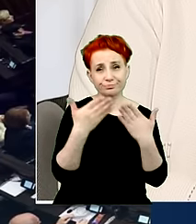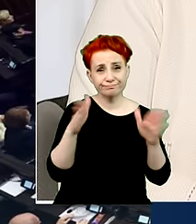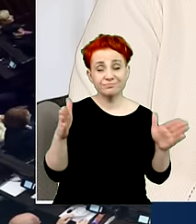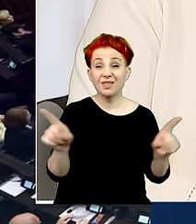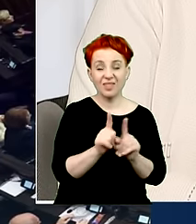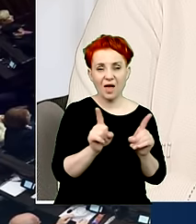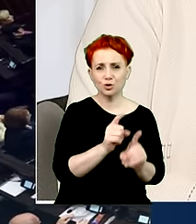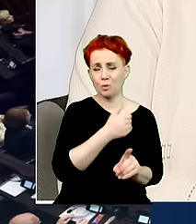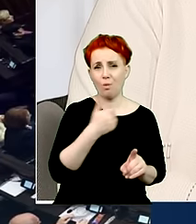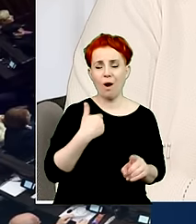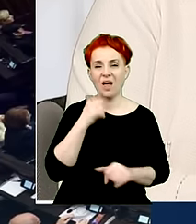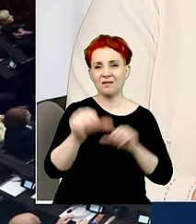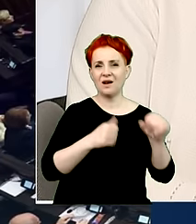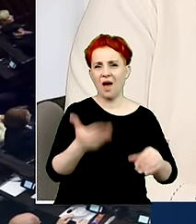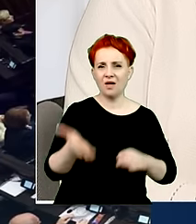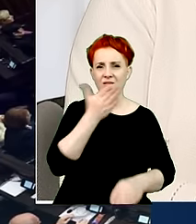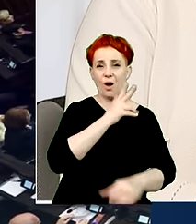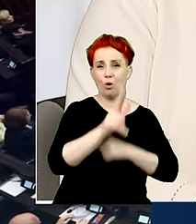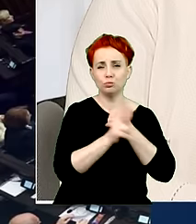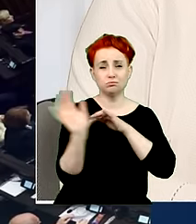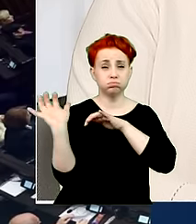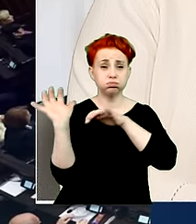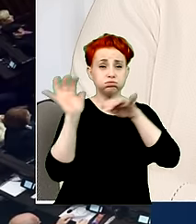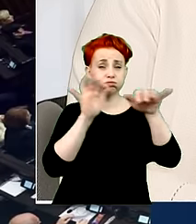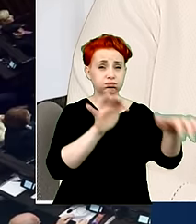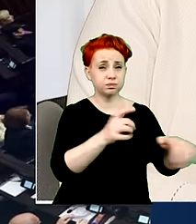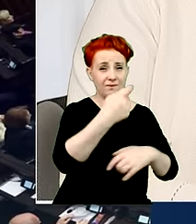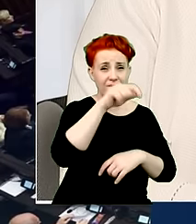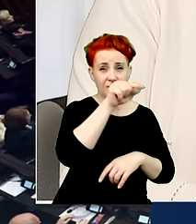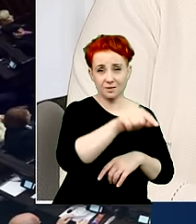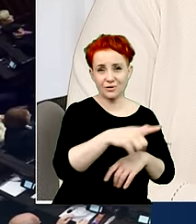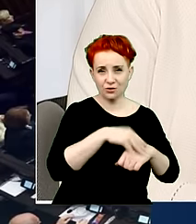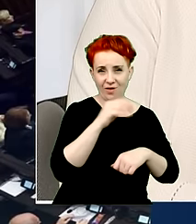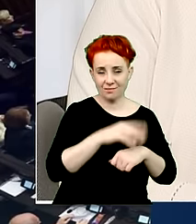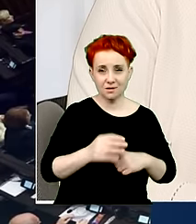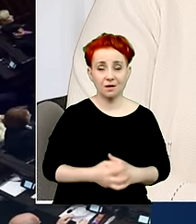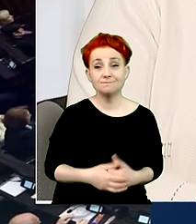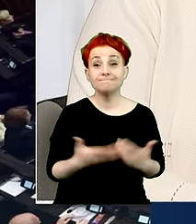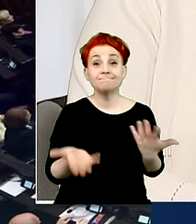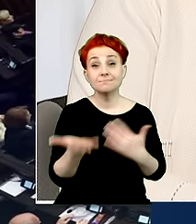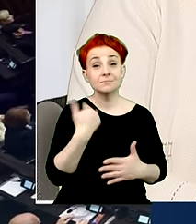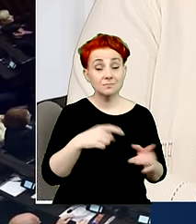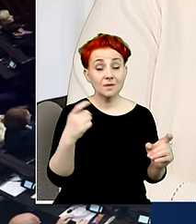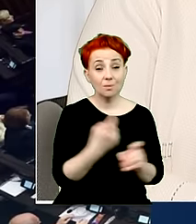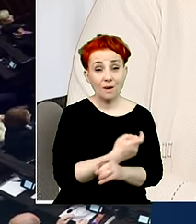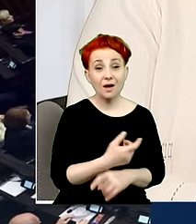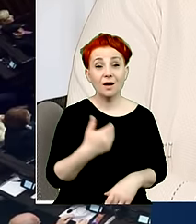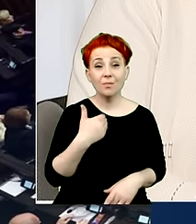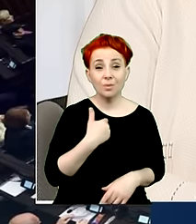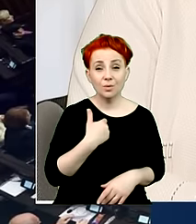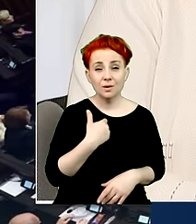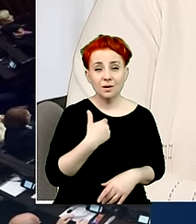też w latach 80. masowo do Szwecji wyjeżdżali. Taki to był kraj. Pan senator ubolewa, a wie